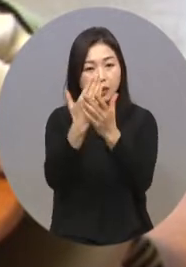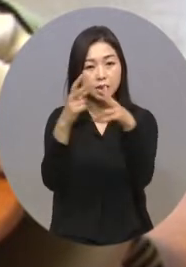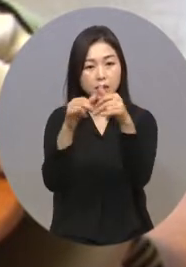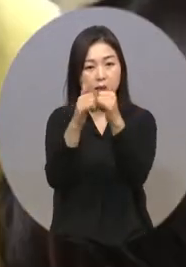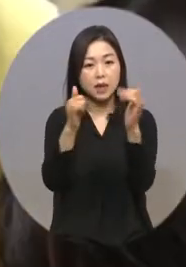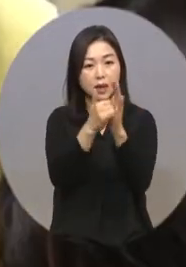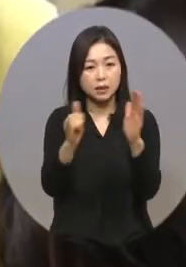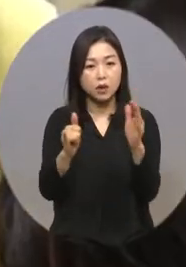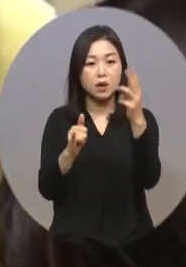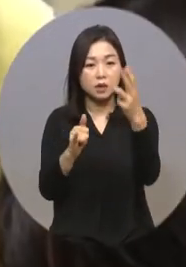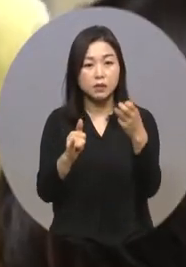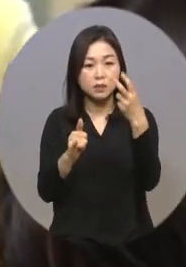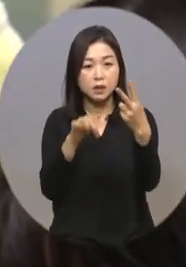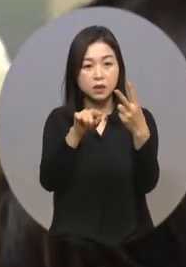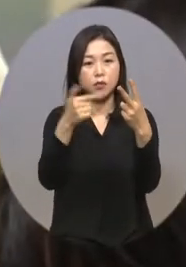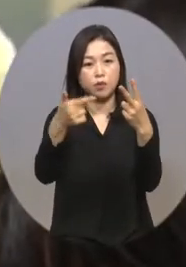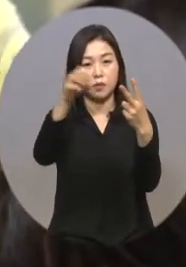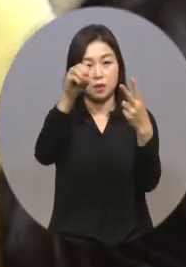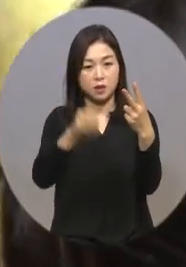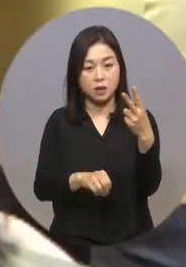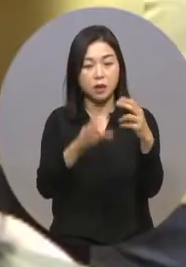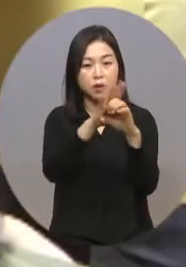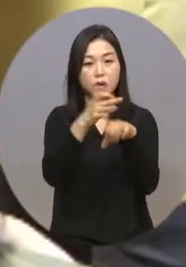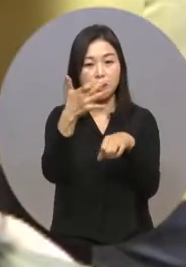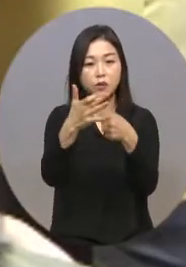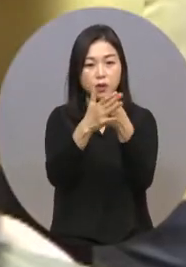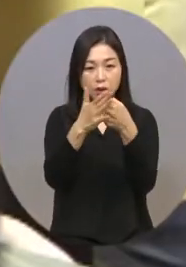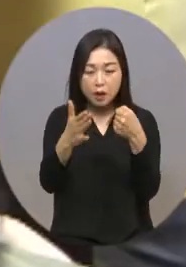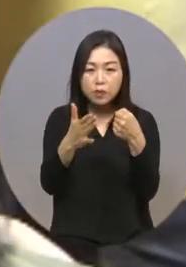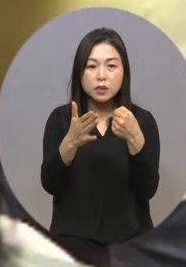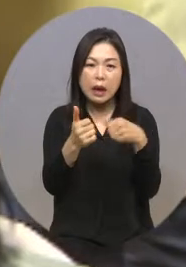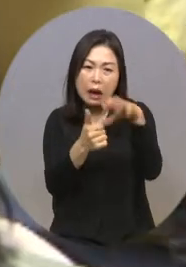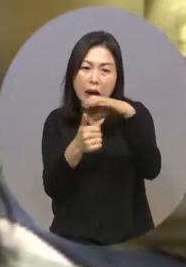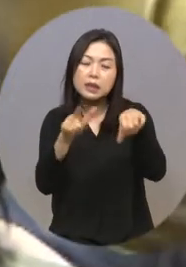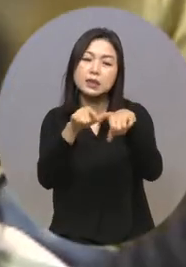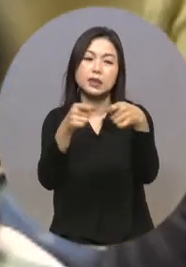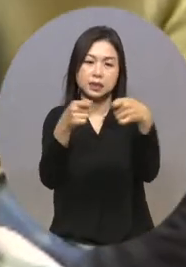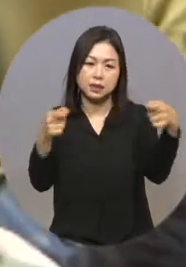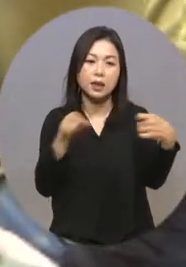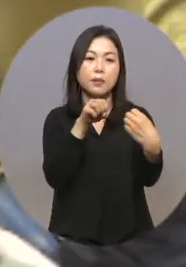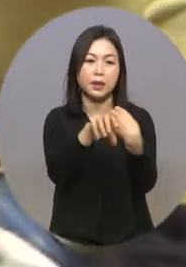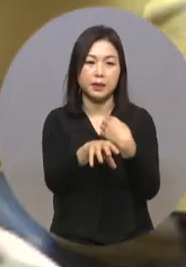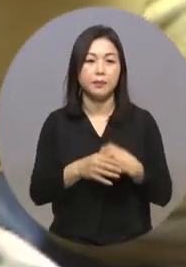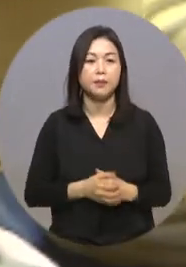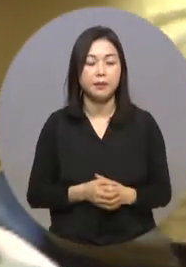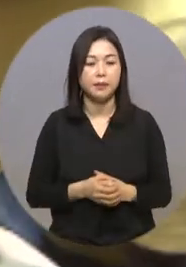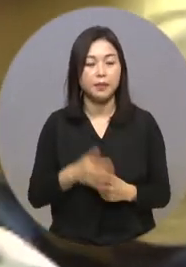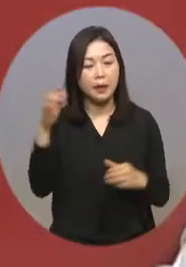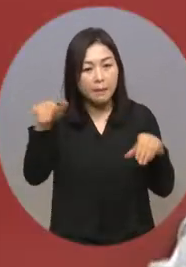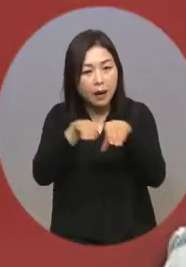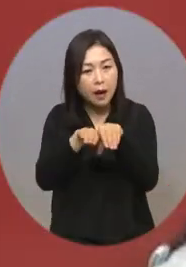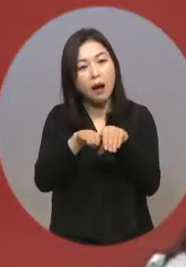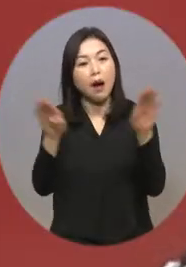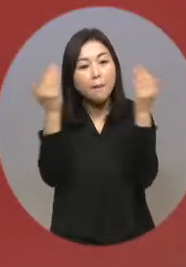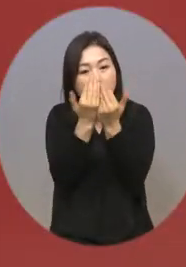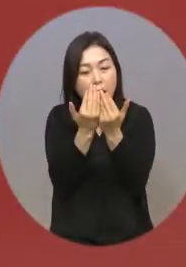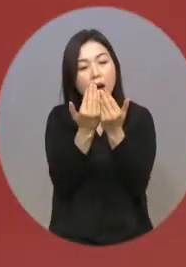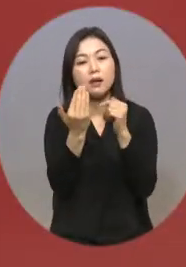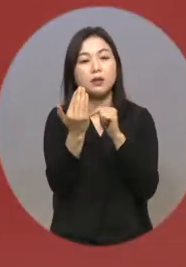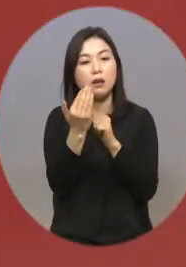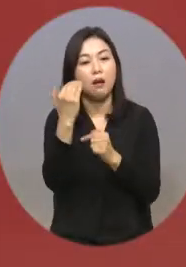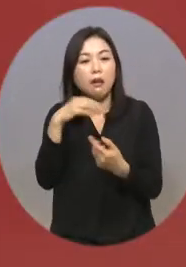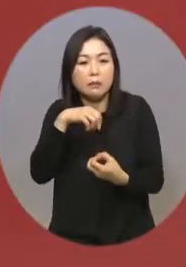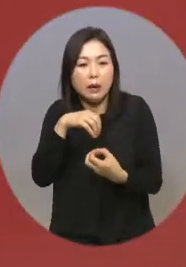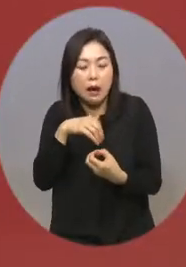가족 32.6% 는 코나 입으로 돌봄 시간이 늘어났다 고 응답했습니다 자폐성 장애인의 경우 크로 날 고로가